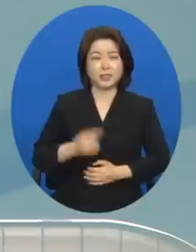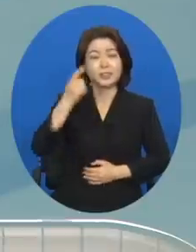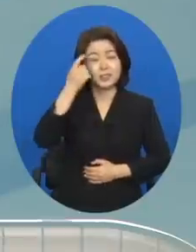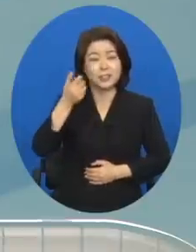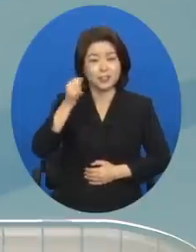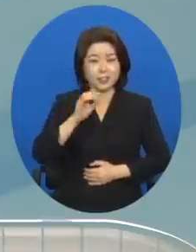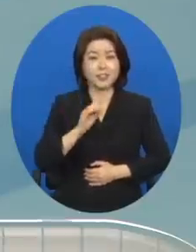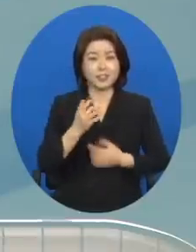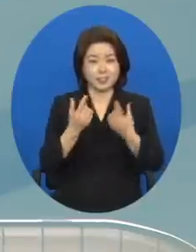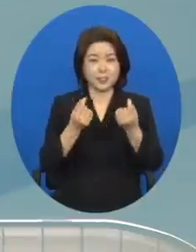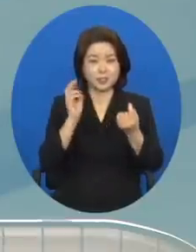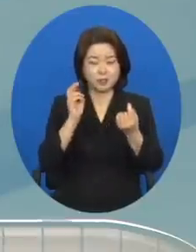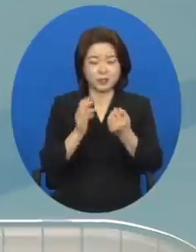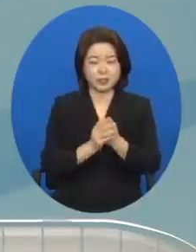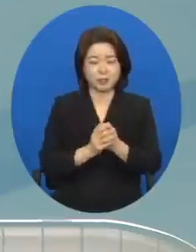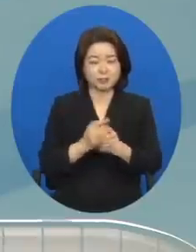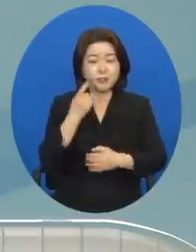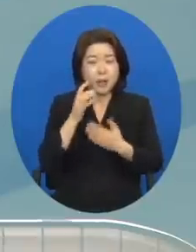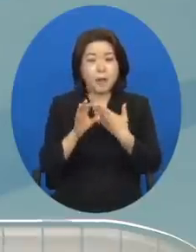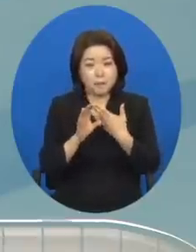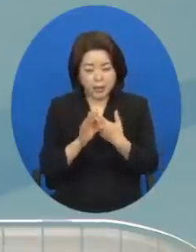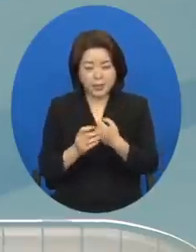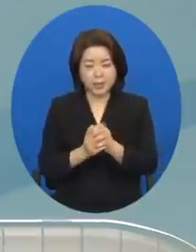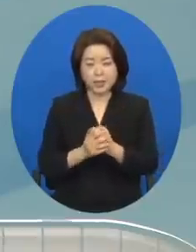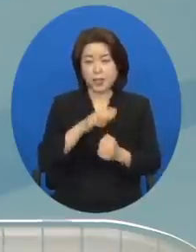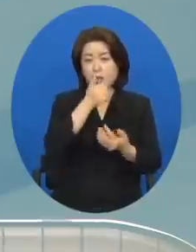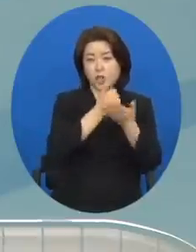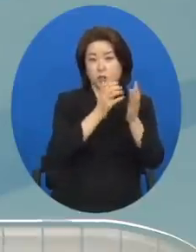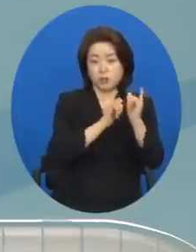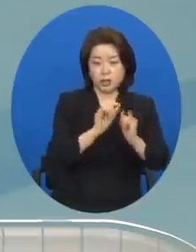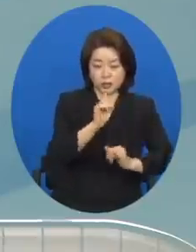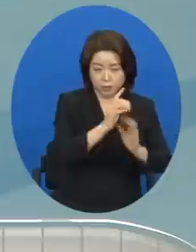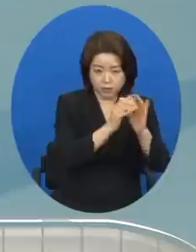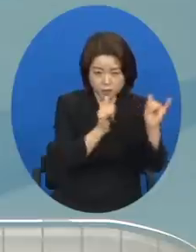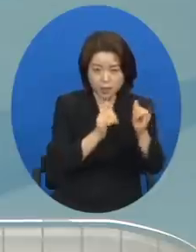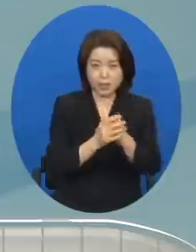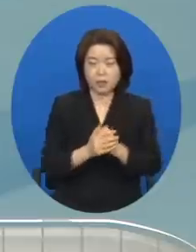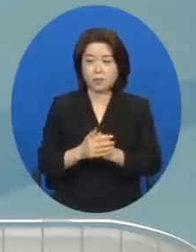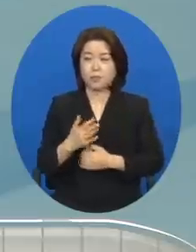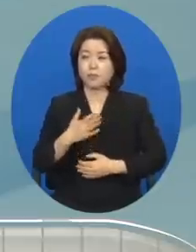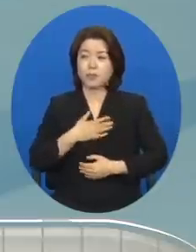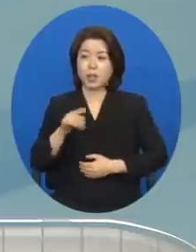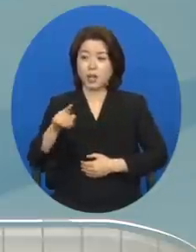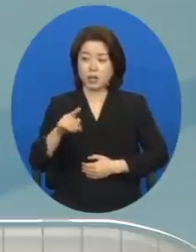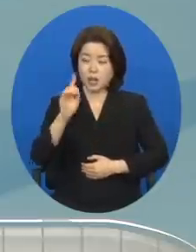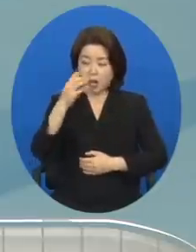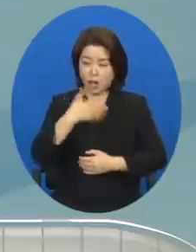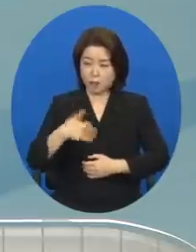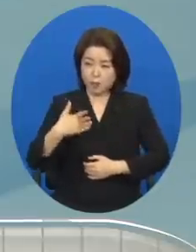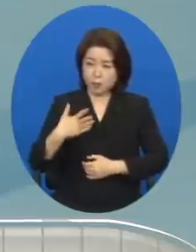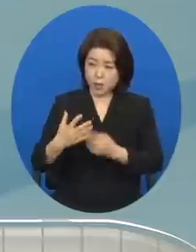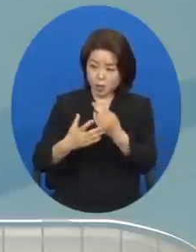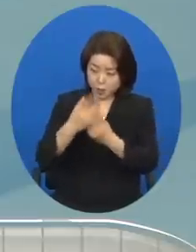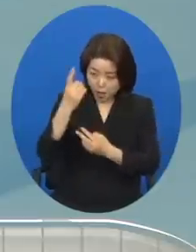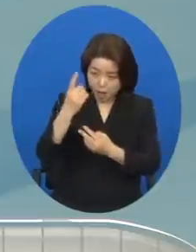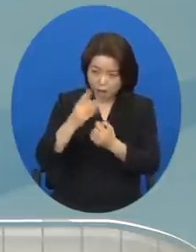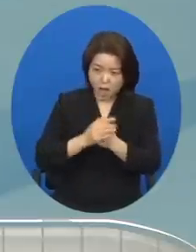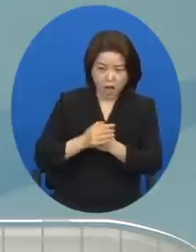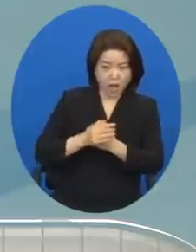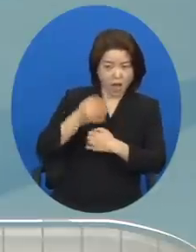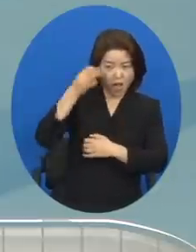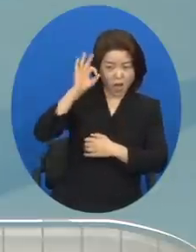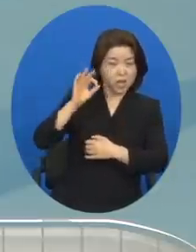여러분, 만약에 죄인인 어떤 교인과 내가 한 몸이라는 걸 받아들이기 싫다면